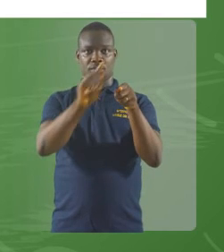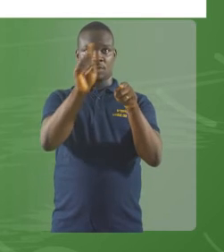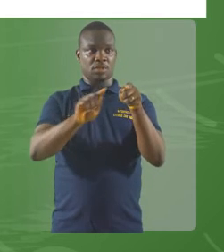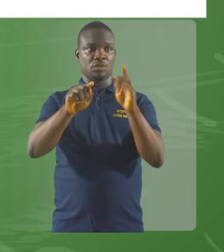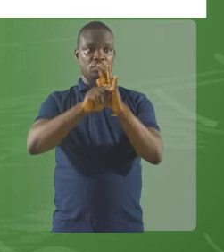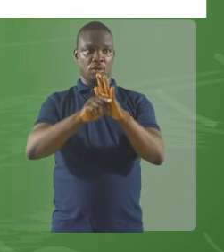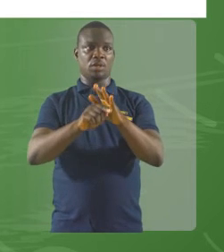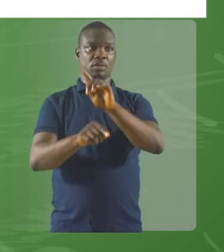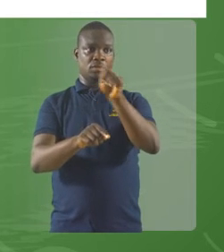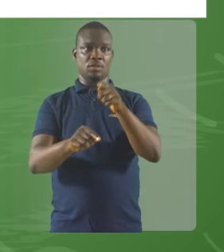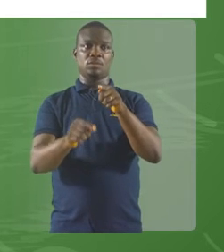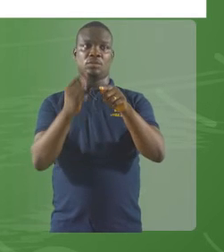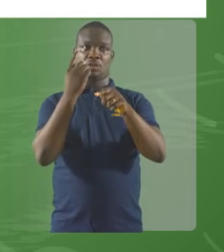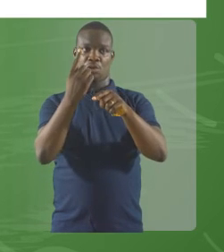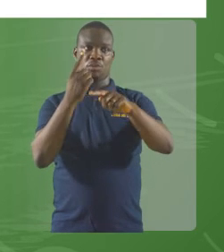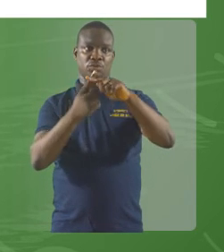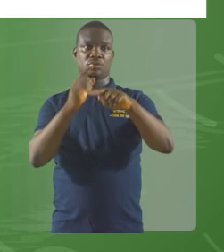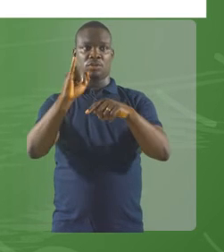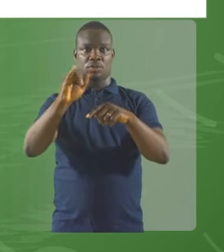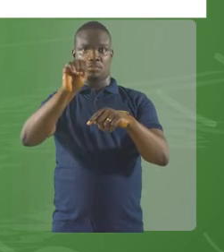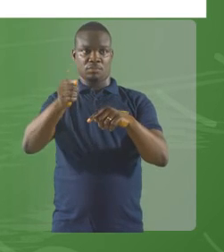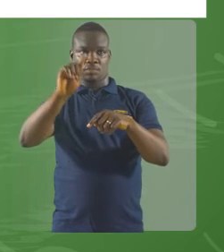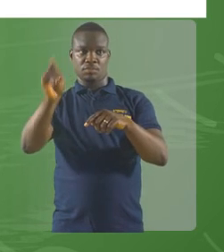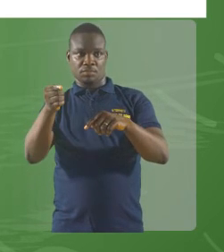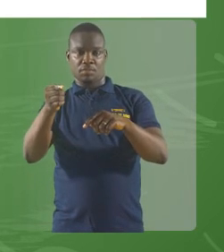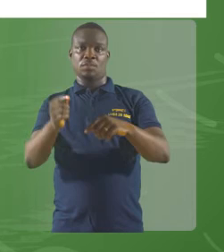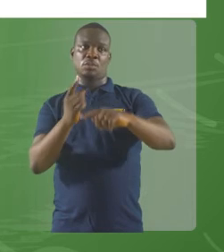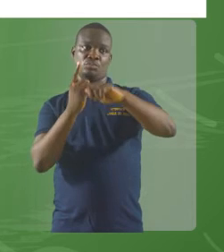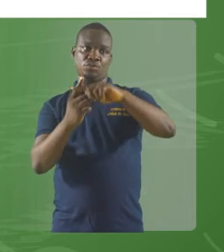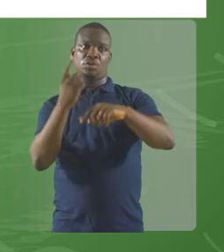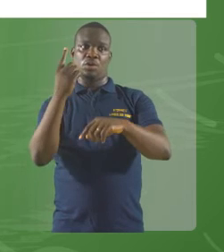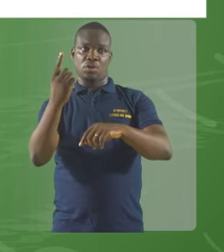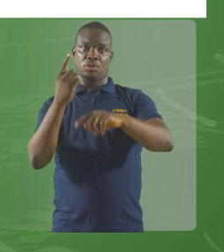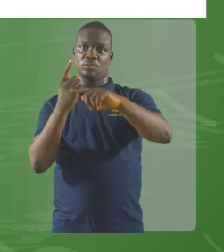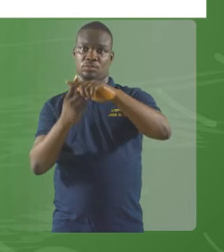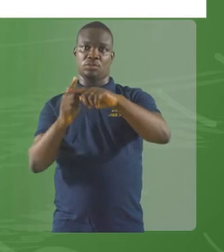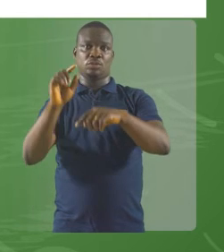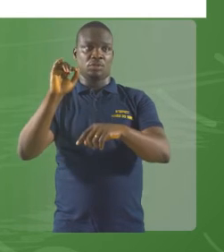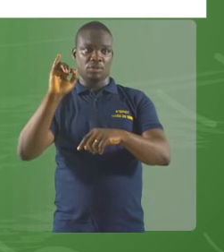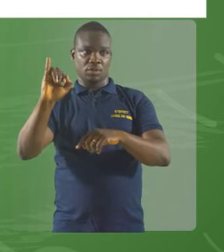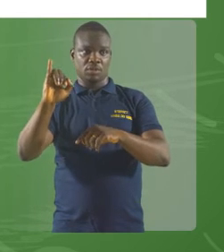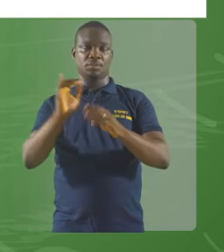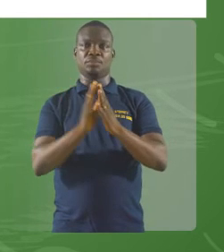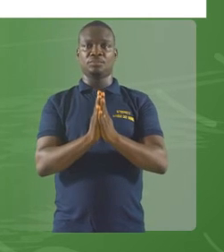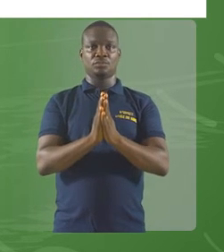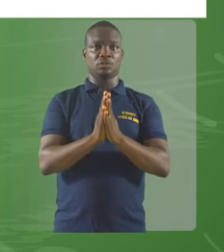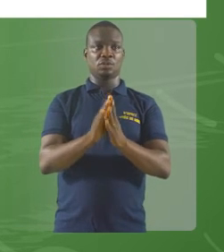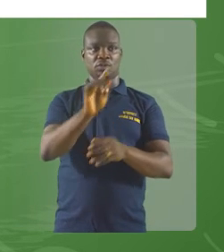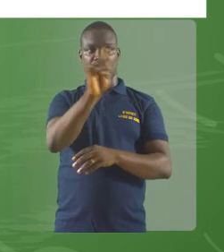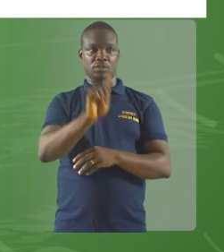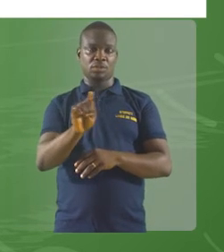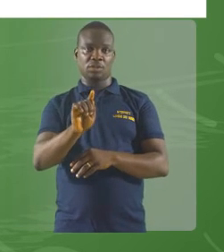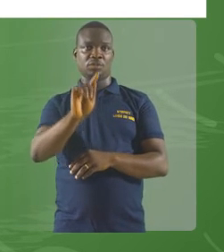1 plus i. Et donc, en effectuant tous ces calculs, on arrive donc à estimer z' en fonction de z de la manière